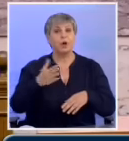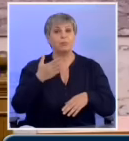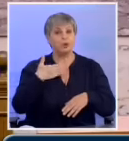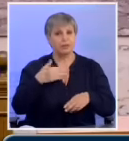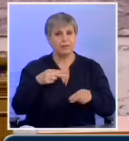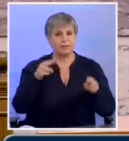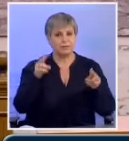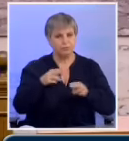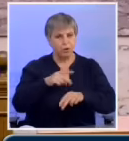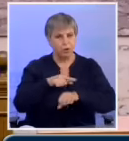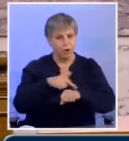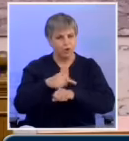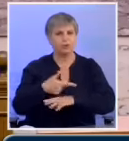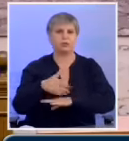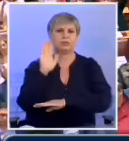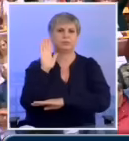τους.